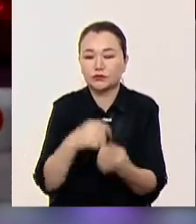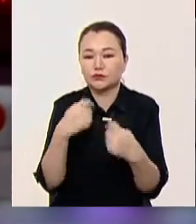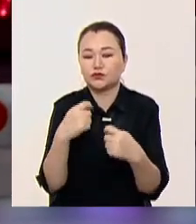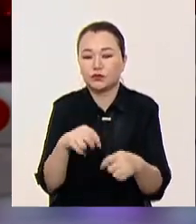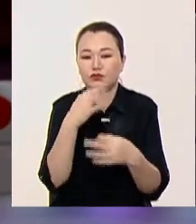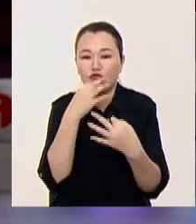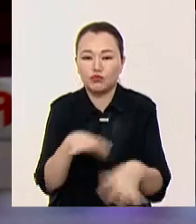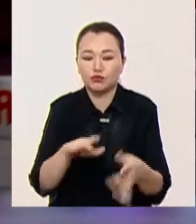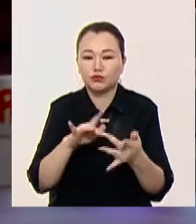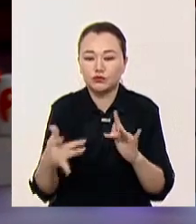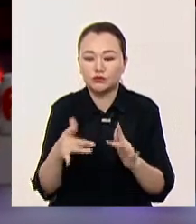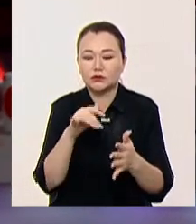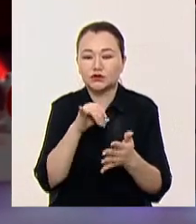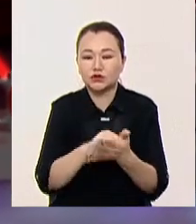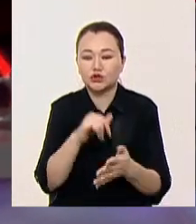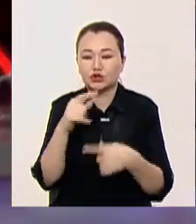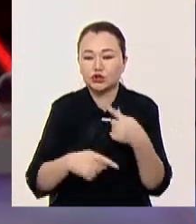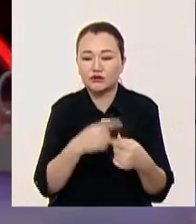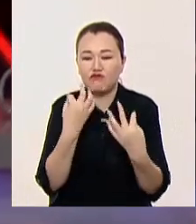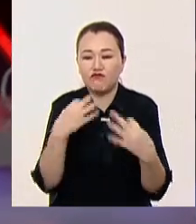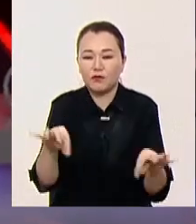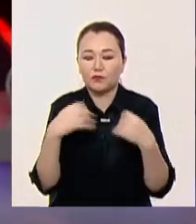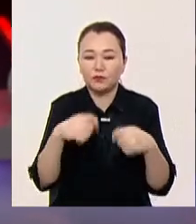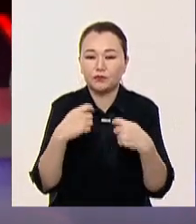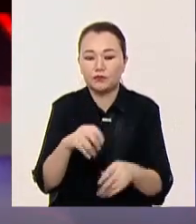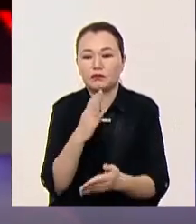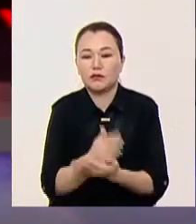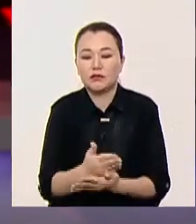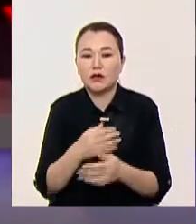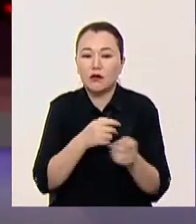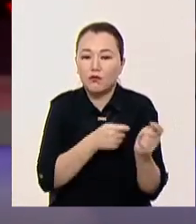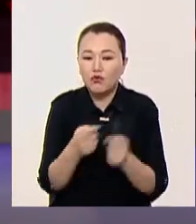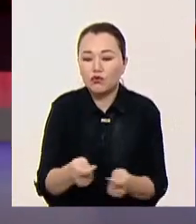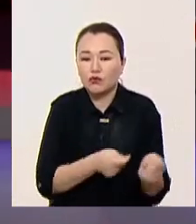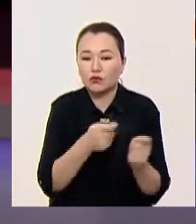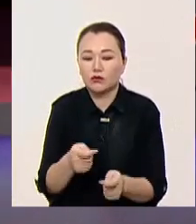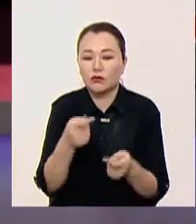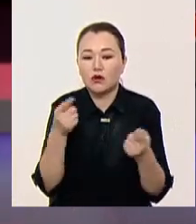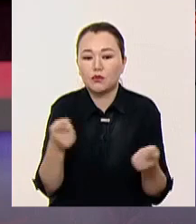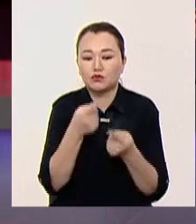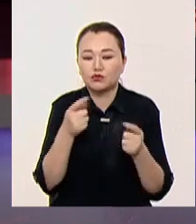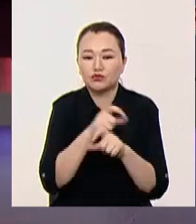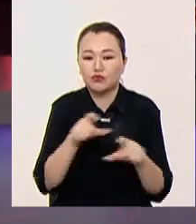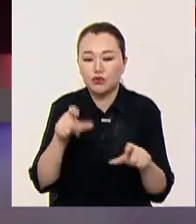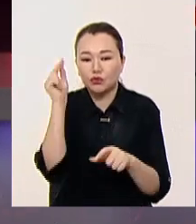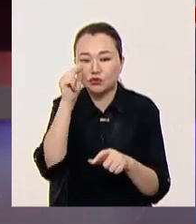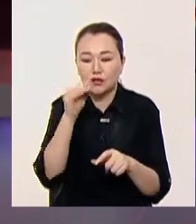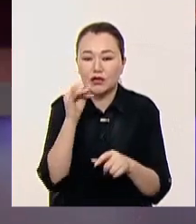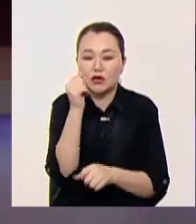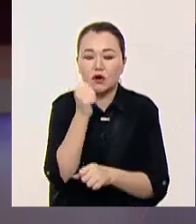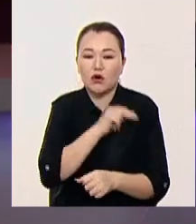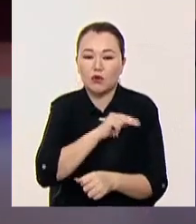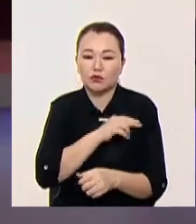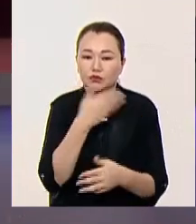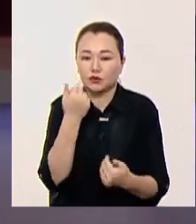кез келген онлайн платформа арқылы емін-еркін саудаланып жатыр. Ал жеткізіп берушілер кәдімгі мектеп оқушылары мен жұмыссыз жасөспірімдер